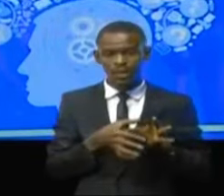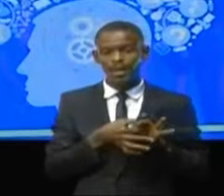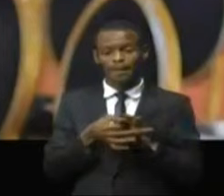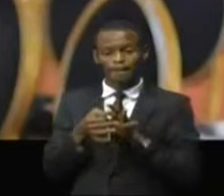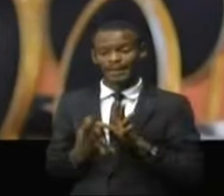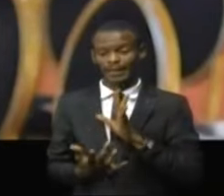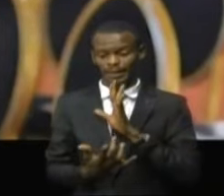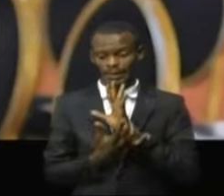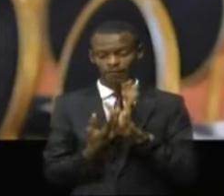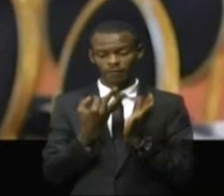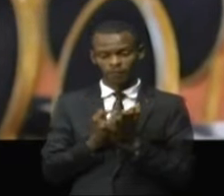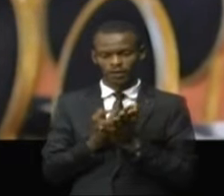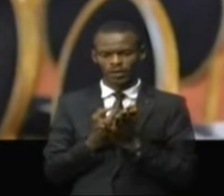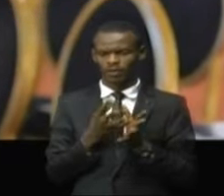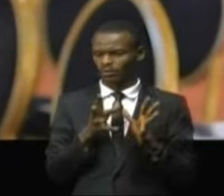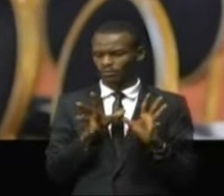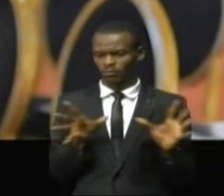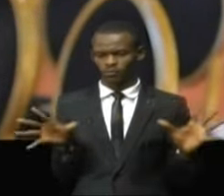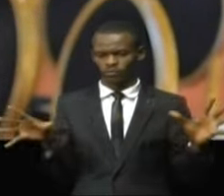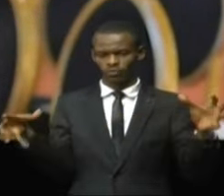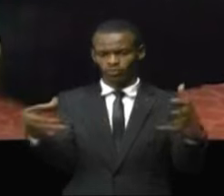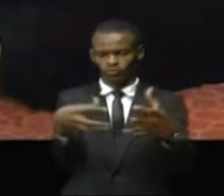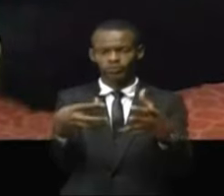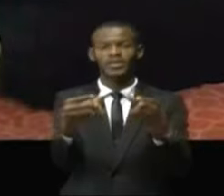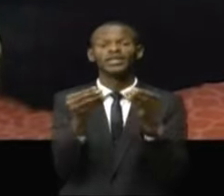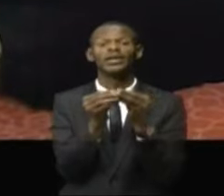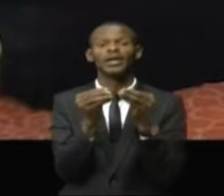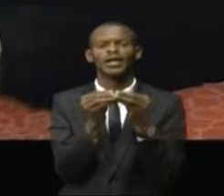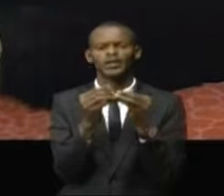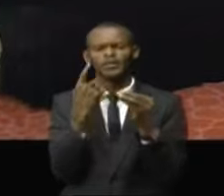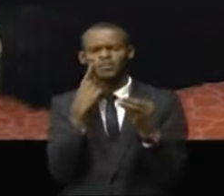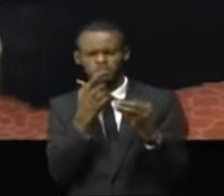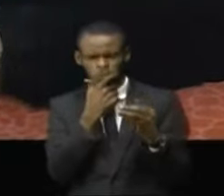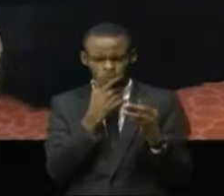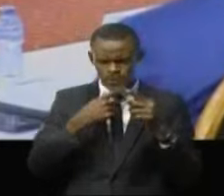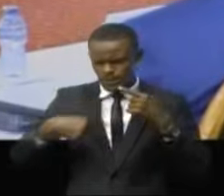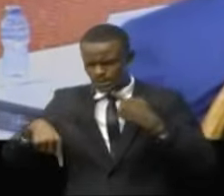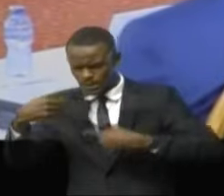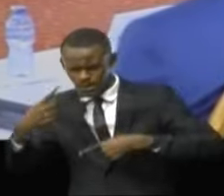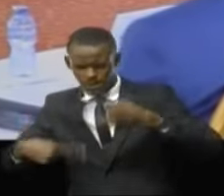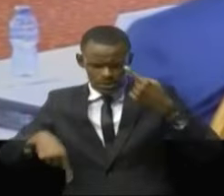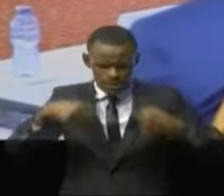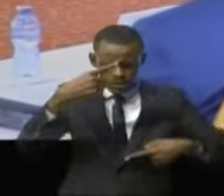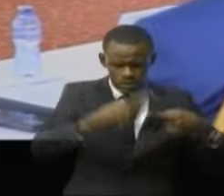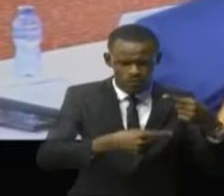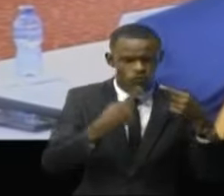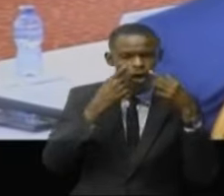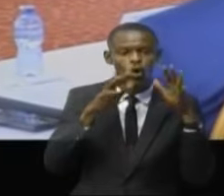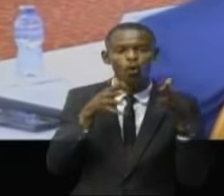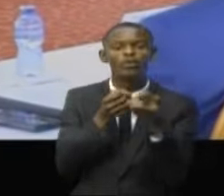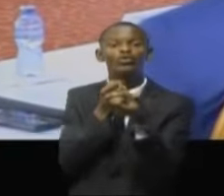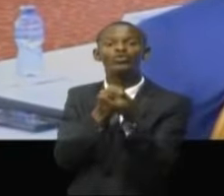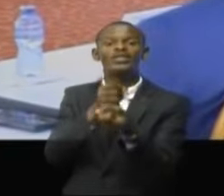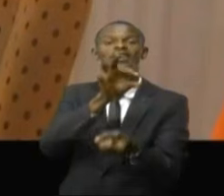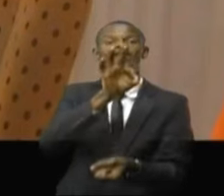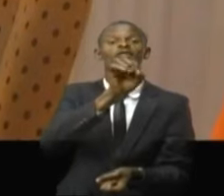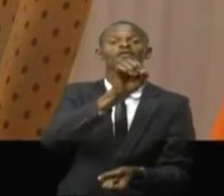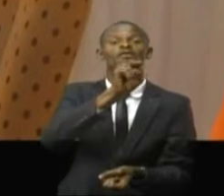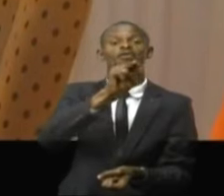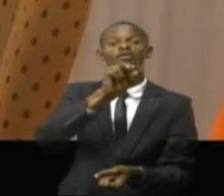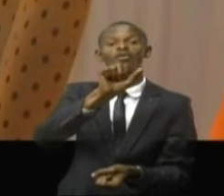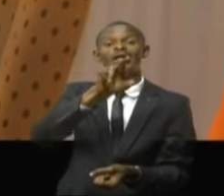en vue d'accompagner le CNAREC dans sa vision claire du guichet unique du gouvernement en matière de renforcement des